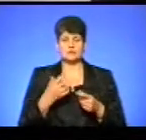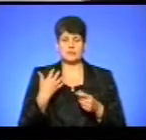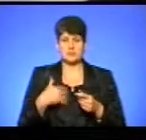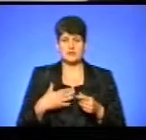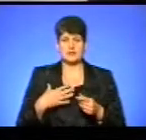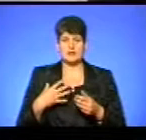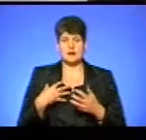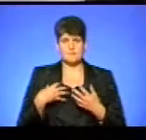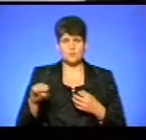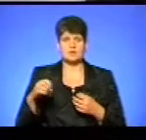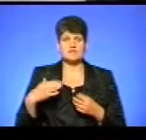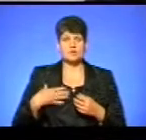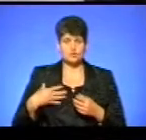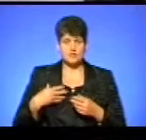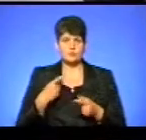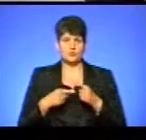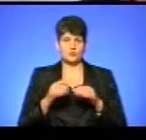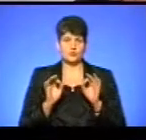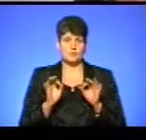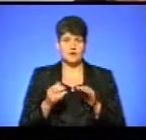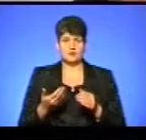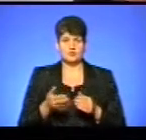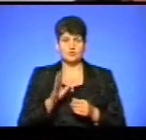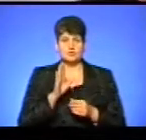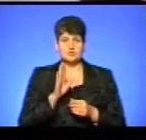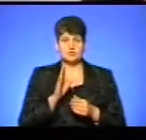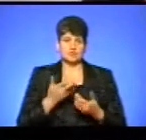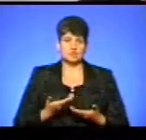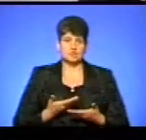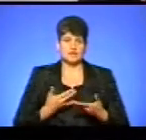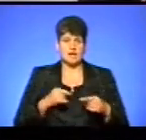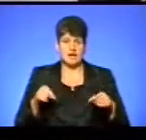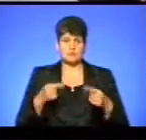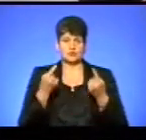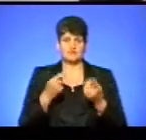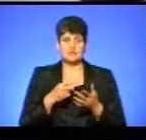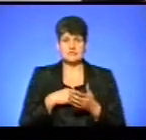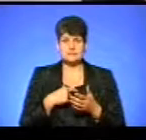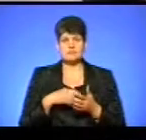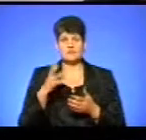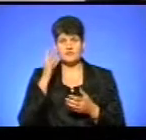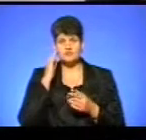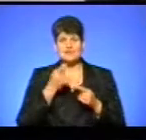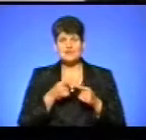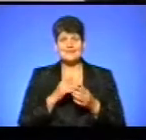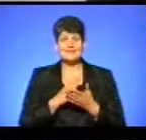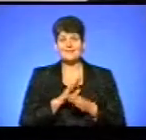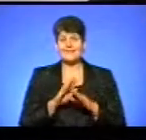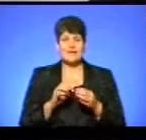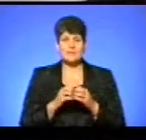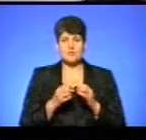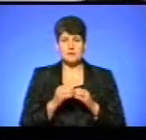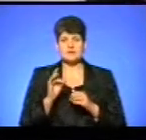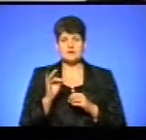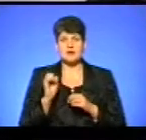груді і повернулися до нормального життя, реабілітували себе. І вони вважають, що це є не проблема, що